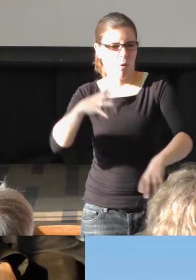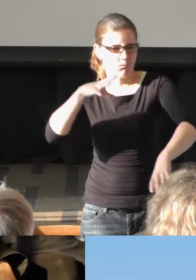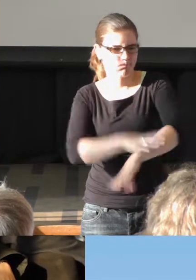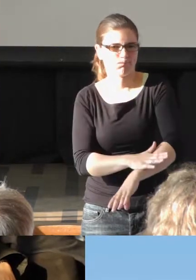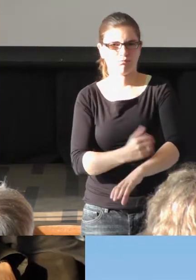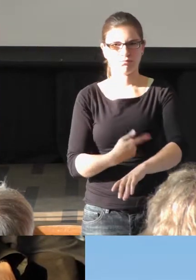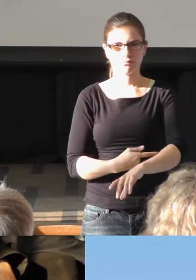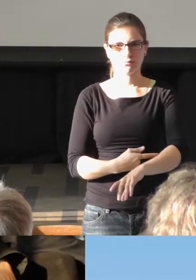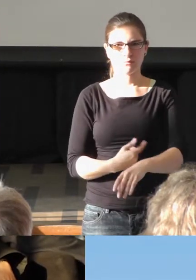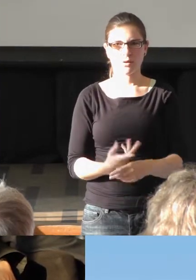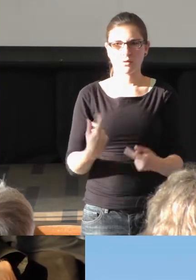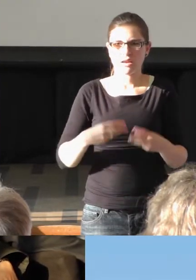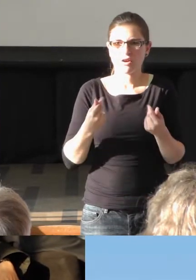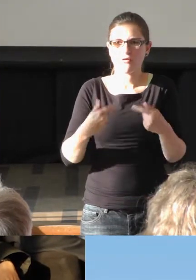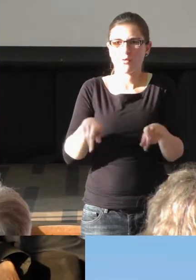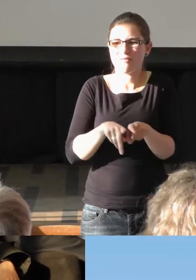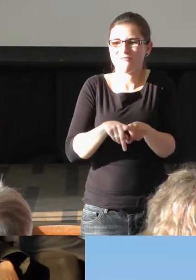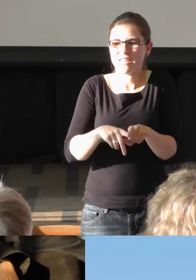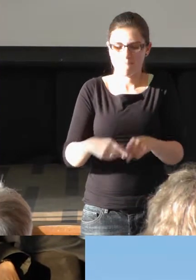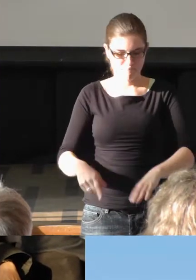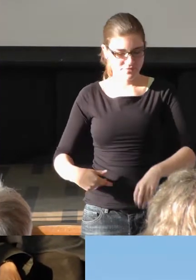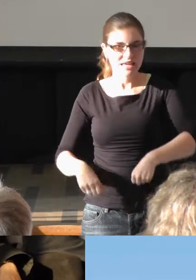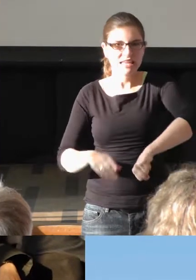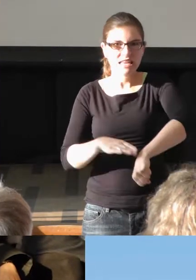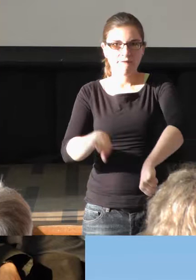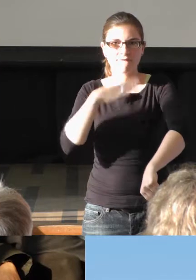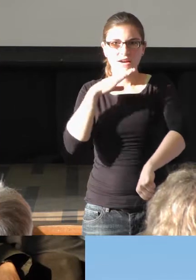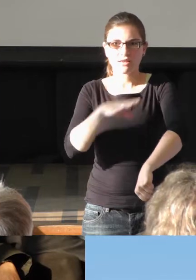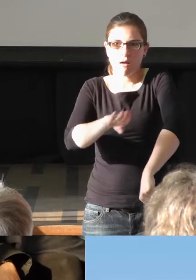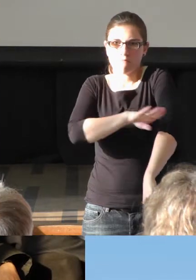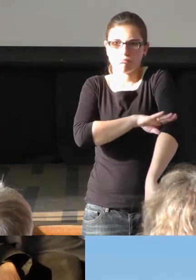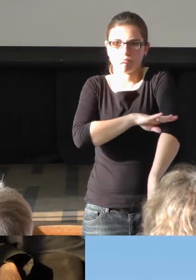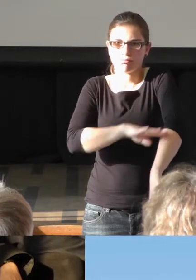dass ich etwa bis zu den Knien im Wasser stehe, aber ohne, dass da wirklich was passiert ist.